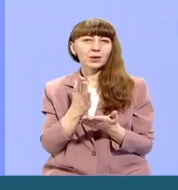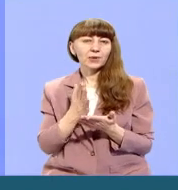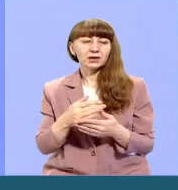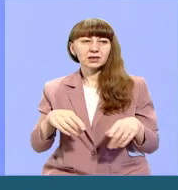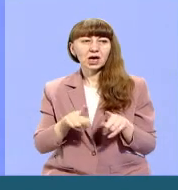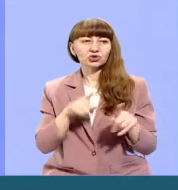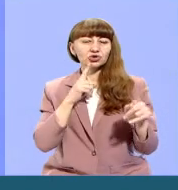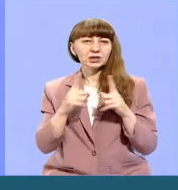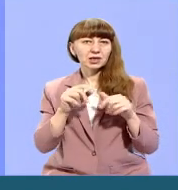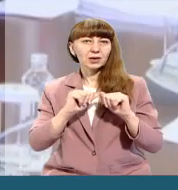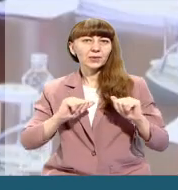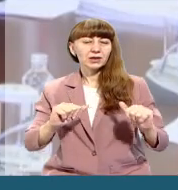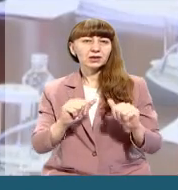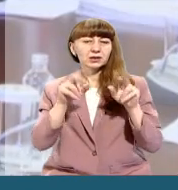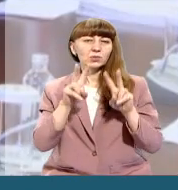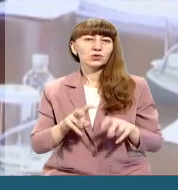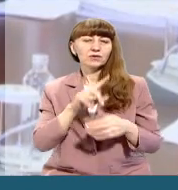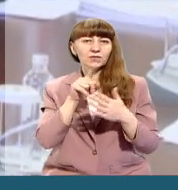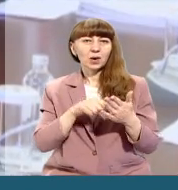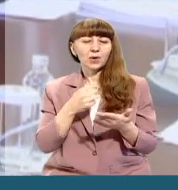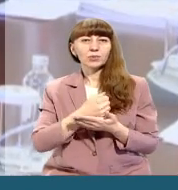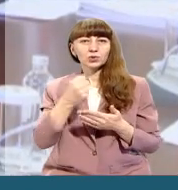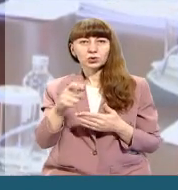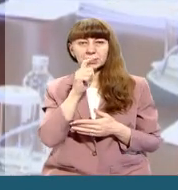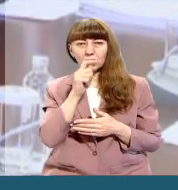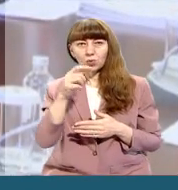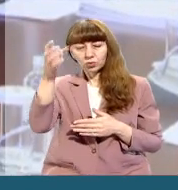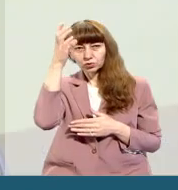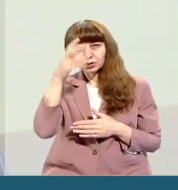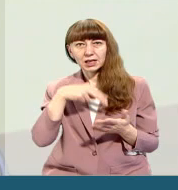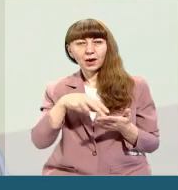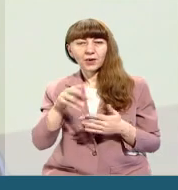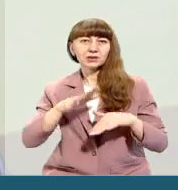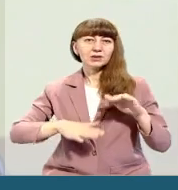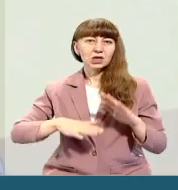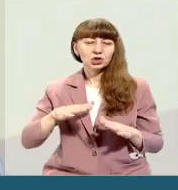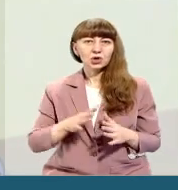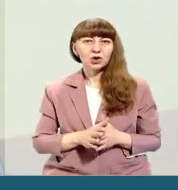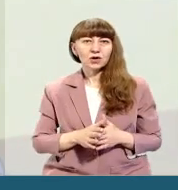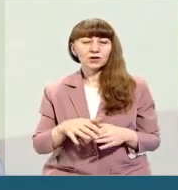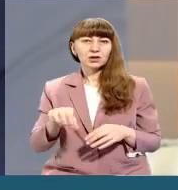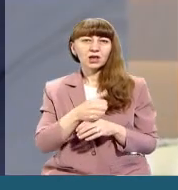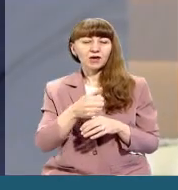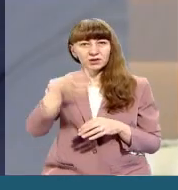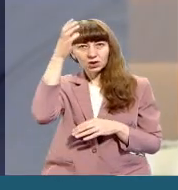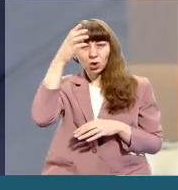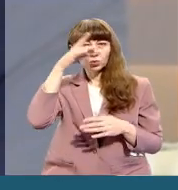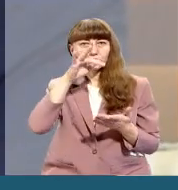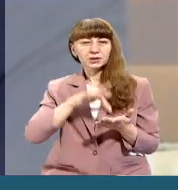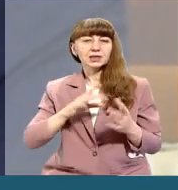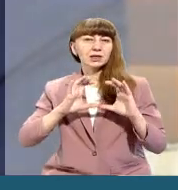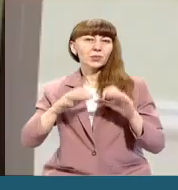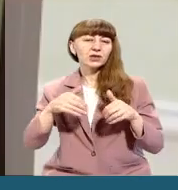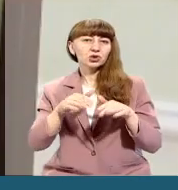также На заседании комиссии рассмотрен вопрос по присуждению стипендий учёным для прохождения стажировок в ведущих научных центрах мира